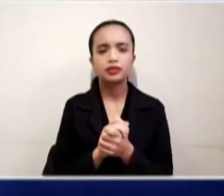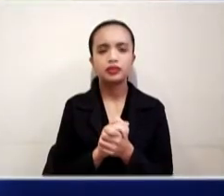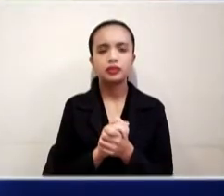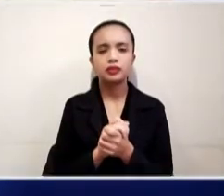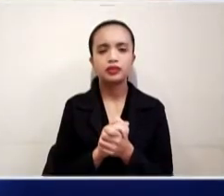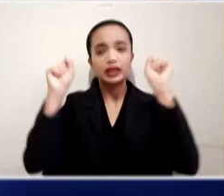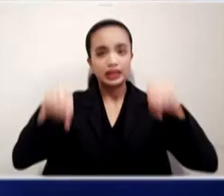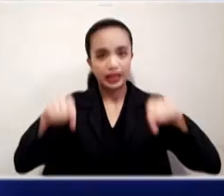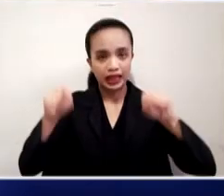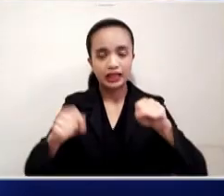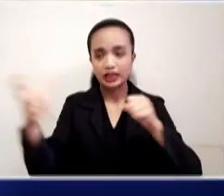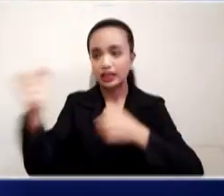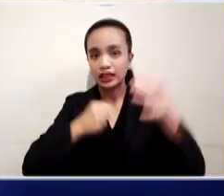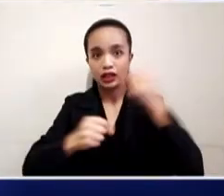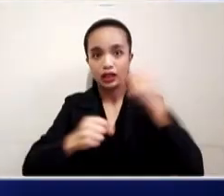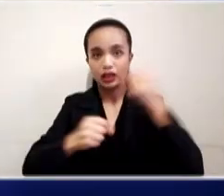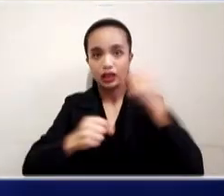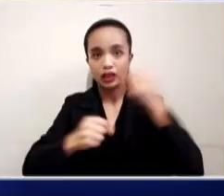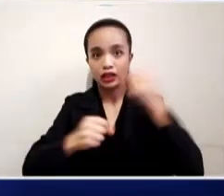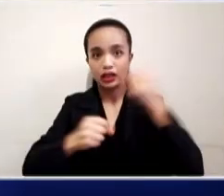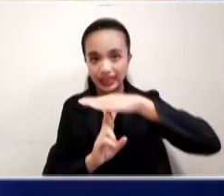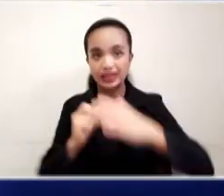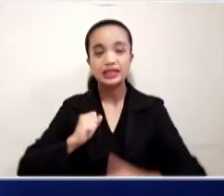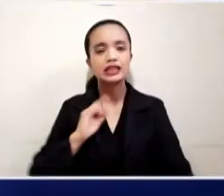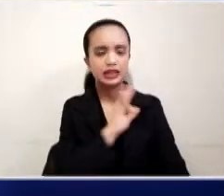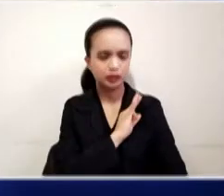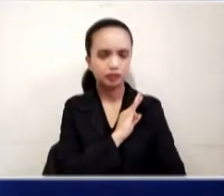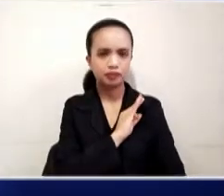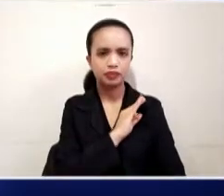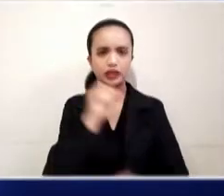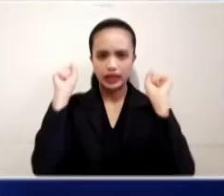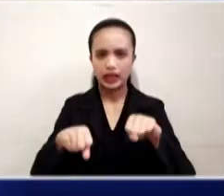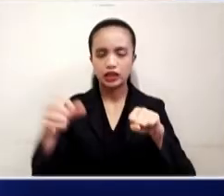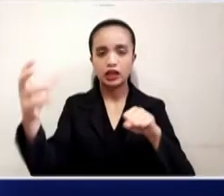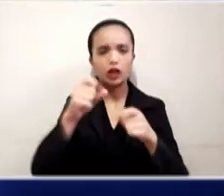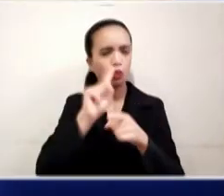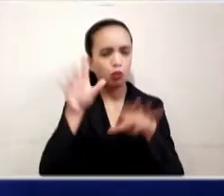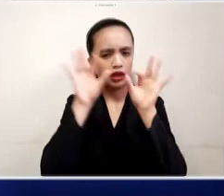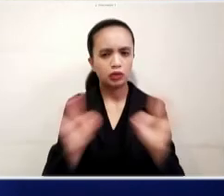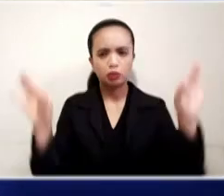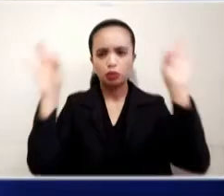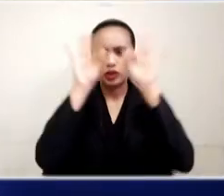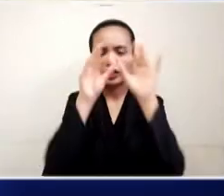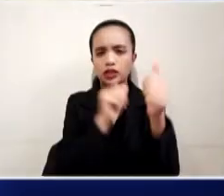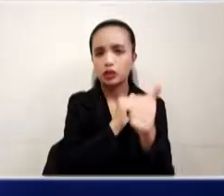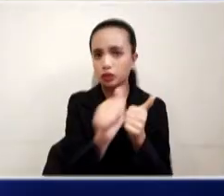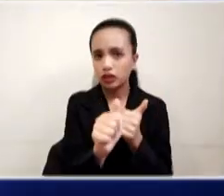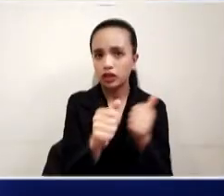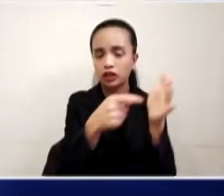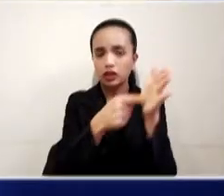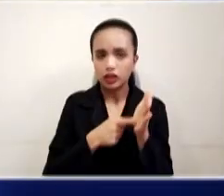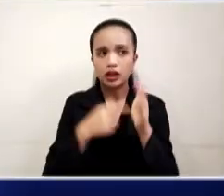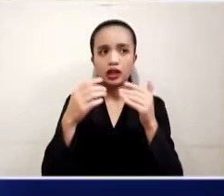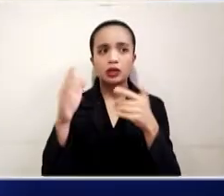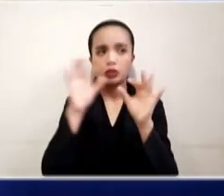mga retired na intelligence personnel. Ang pinaka-importante po rito na qualification is meron kahit papaano pong